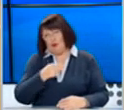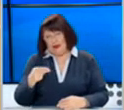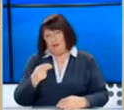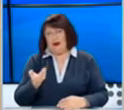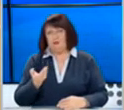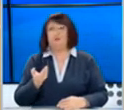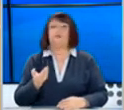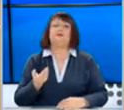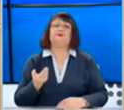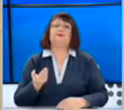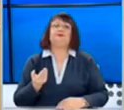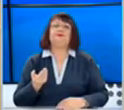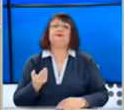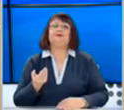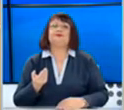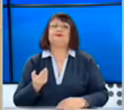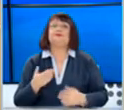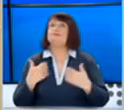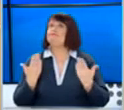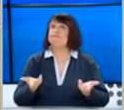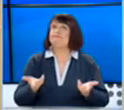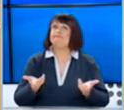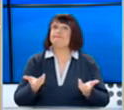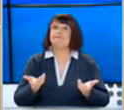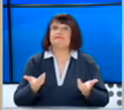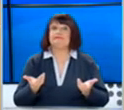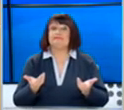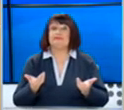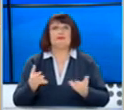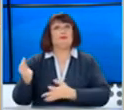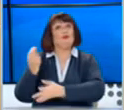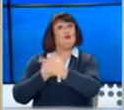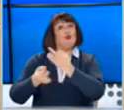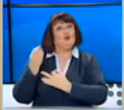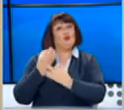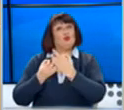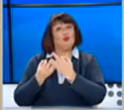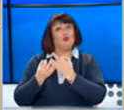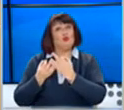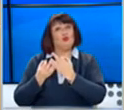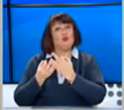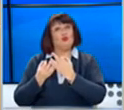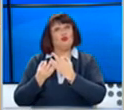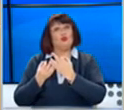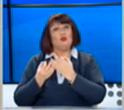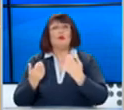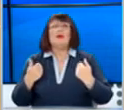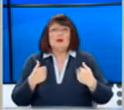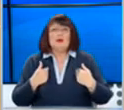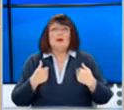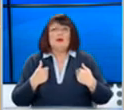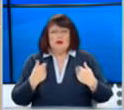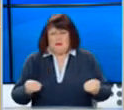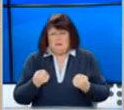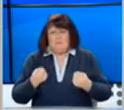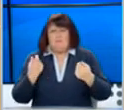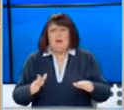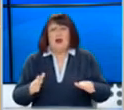σε αυτό το ζήτημα. Από εκεί και πέρα, μας υποδείξατε αυτό το οποίο σε μεγάλο βαθμό γίνεται